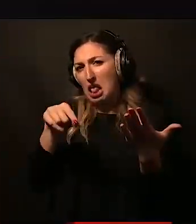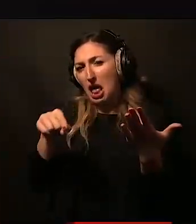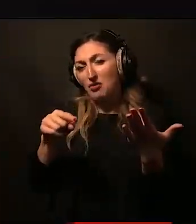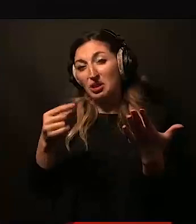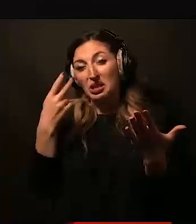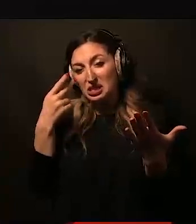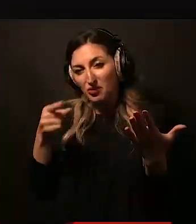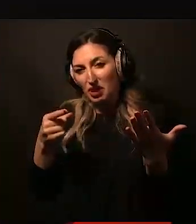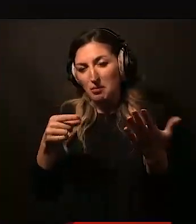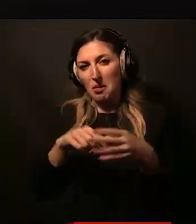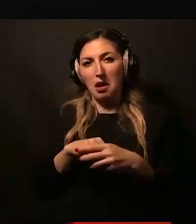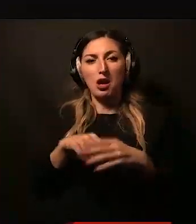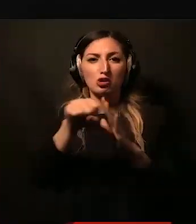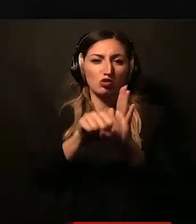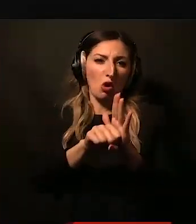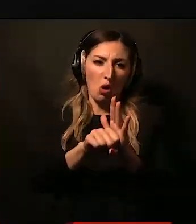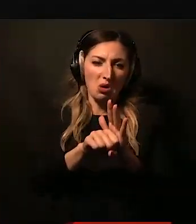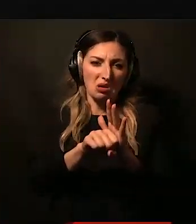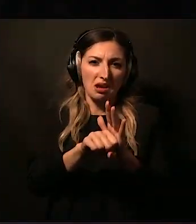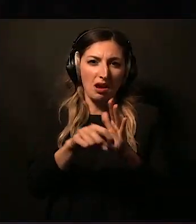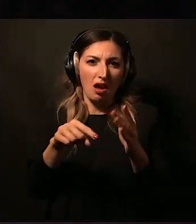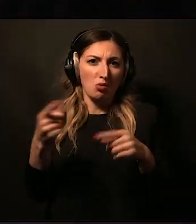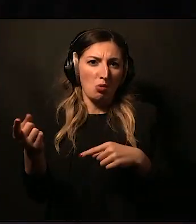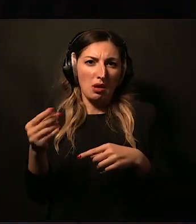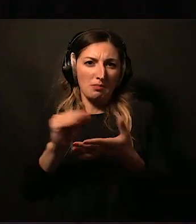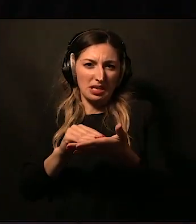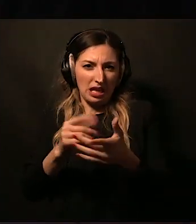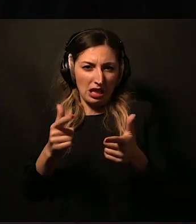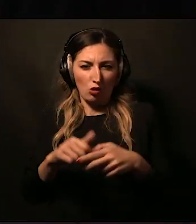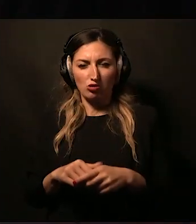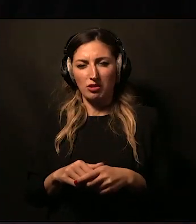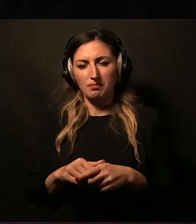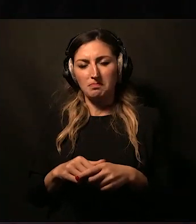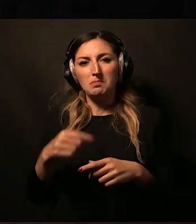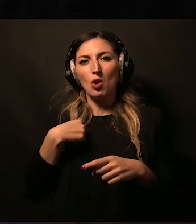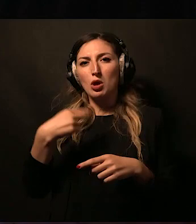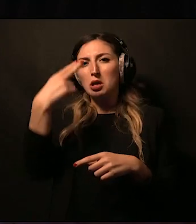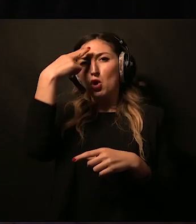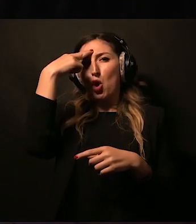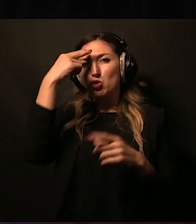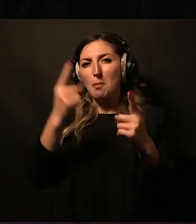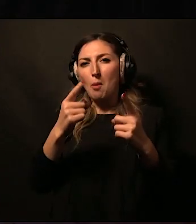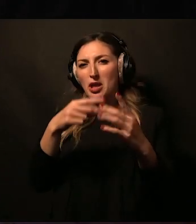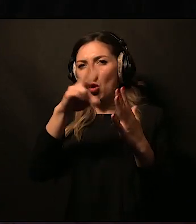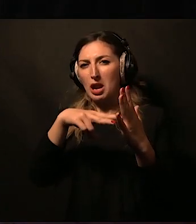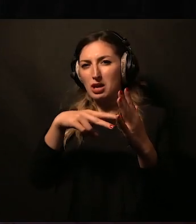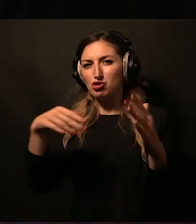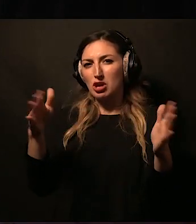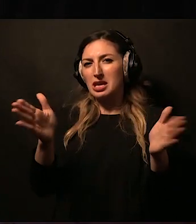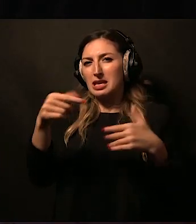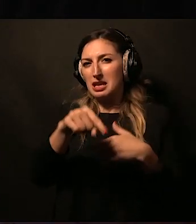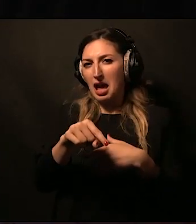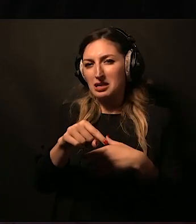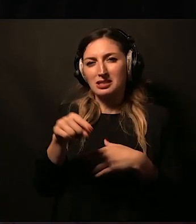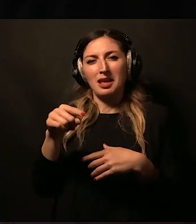ricordo le risate dei miei compagni di classe e della maestra del resto Quanto fanno